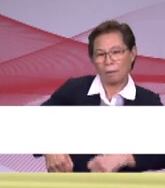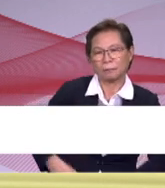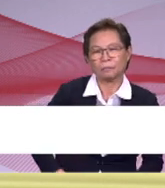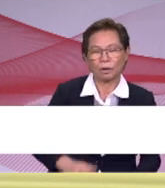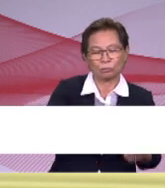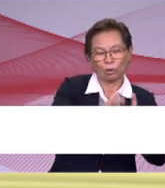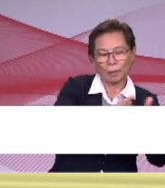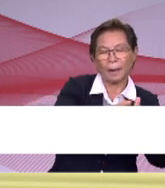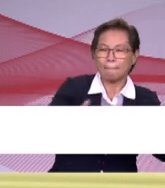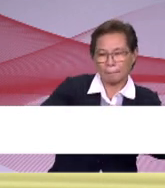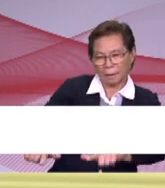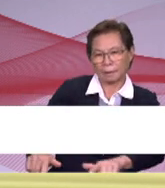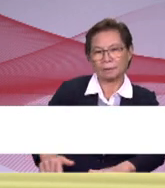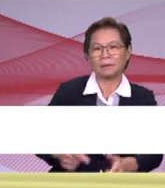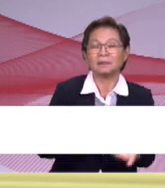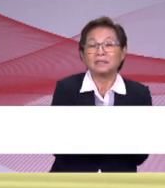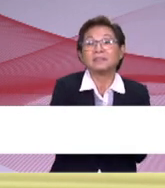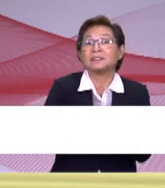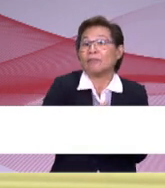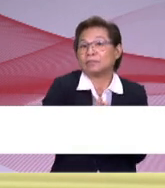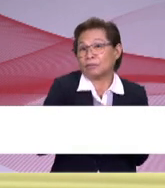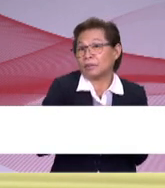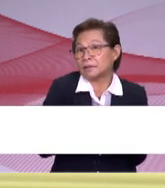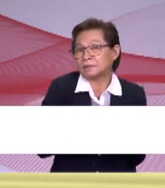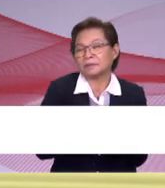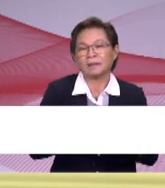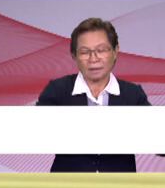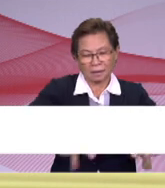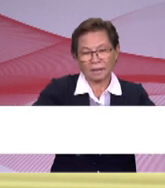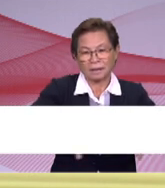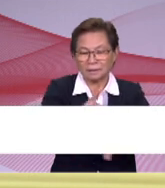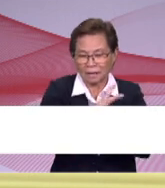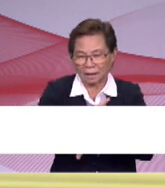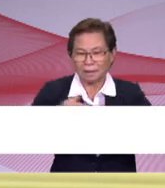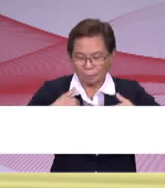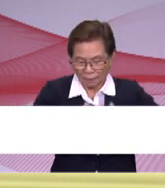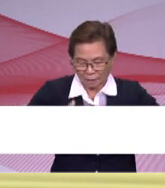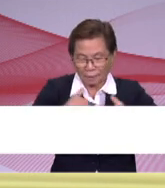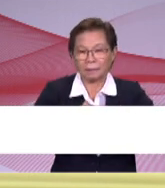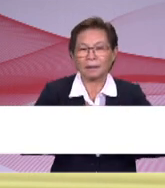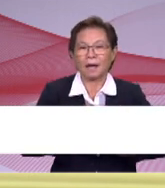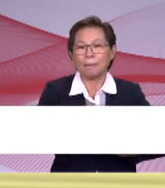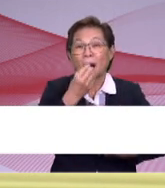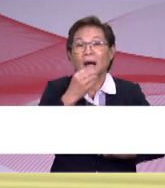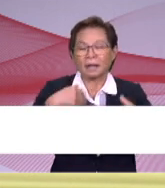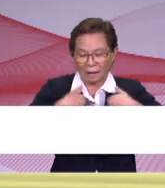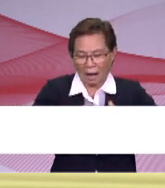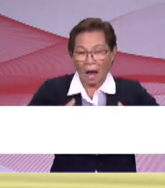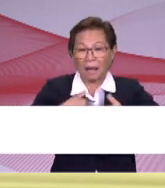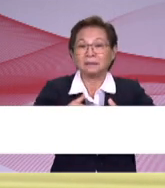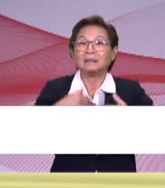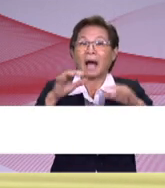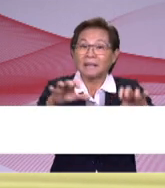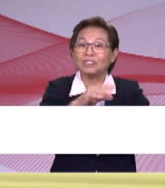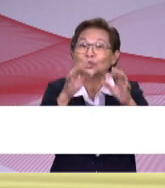Dobi dibenarkan termasuk layan diri, kedai penjagaan haiwan dan makanan haiwan